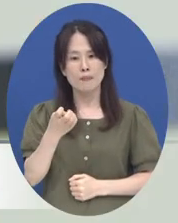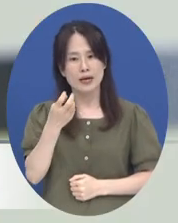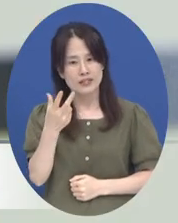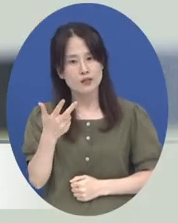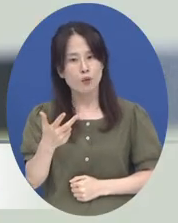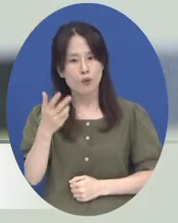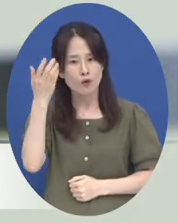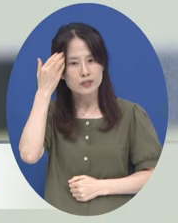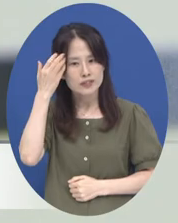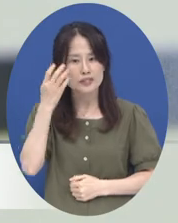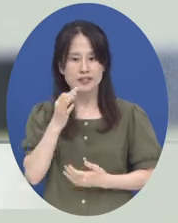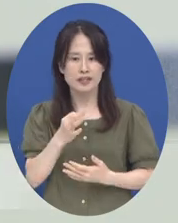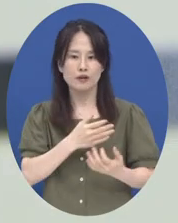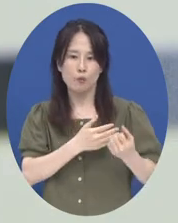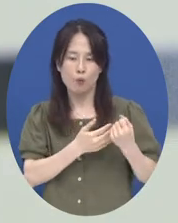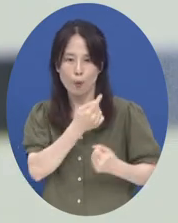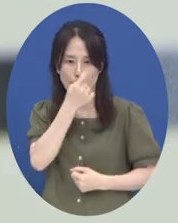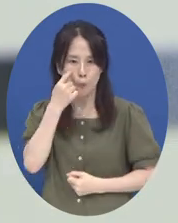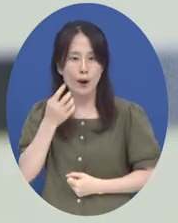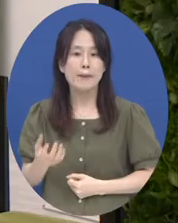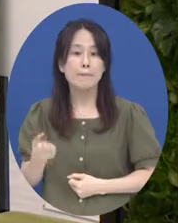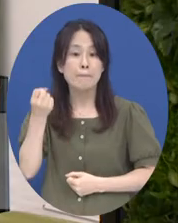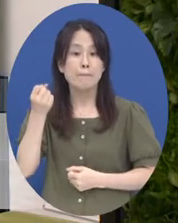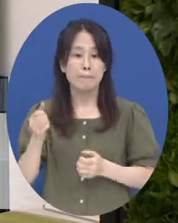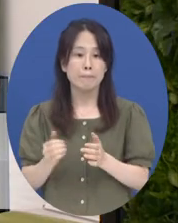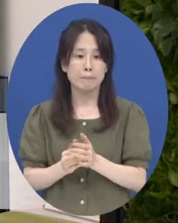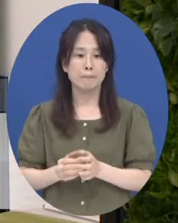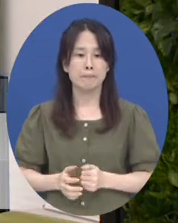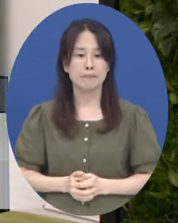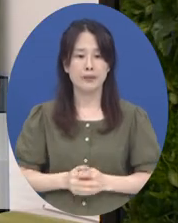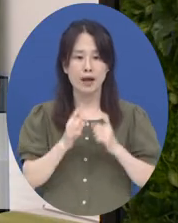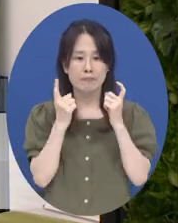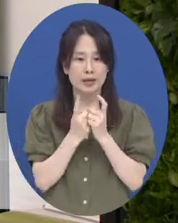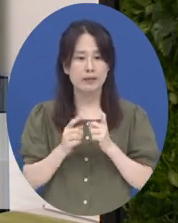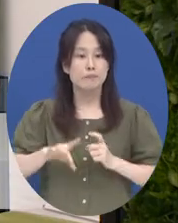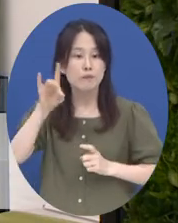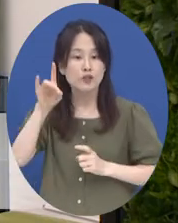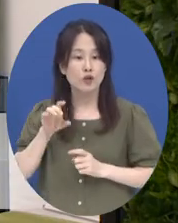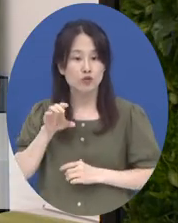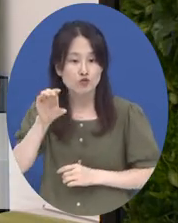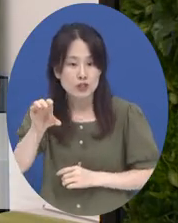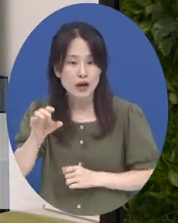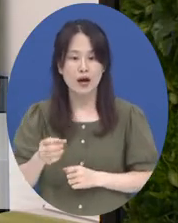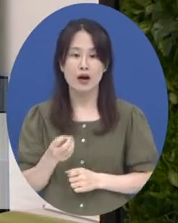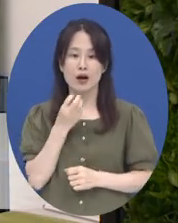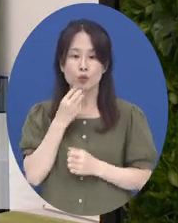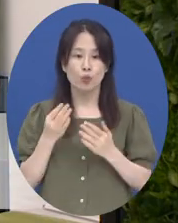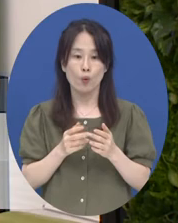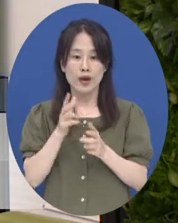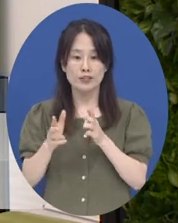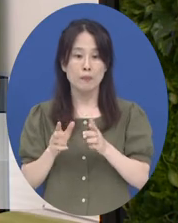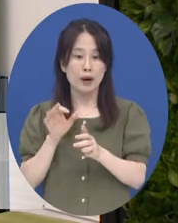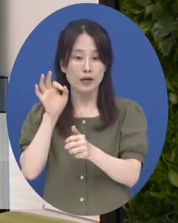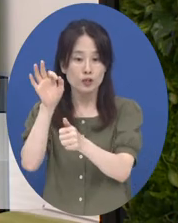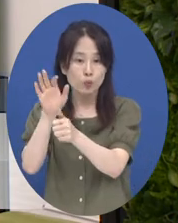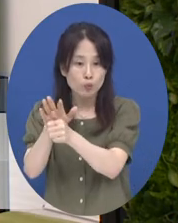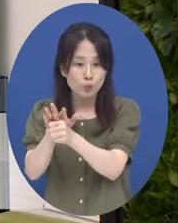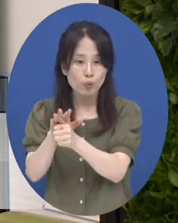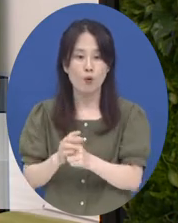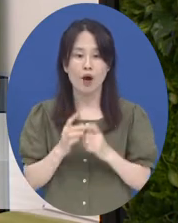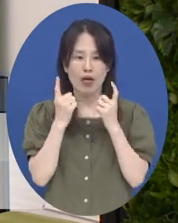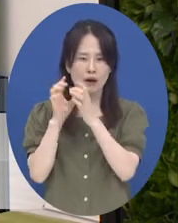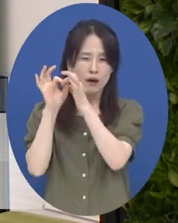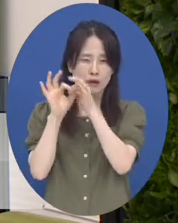시식 재산권을 확보하는 성과를 냈습니다. 민간의 선투자, 도의 사업화 자금 지원, 그리고 민간의